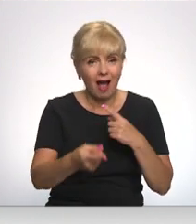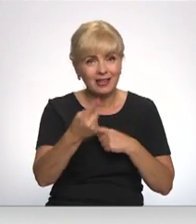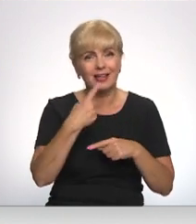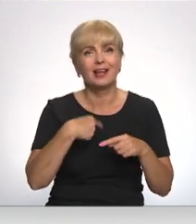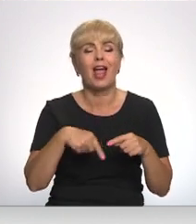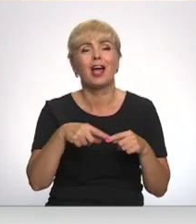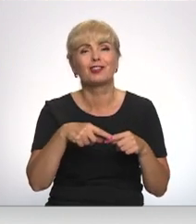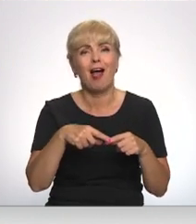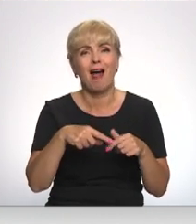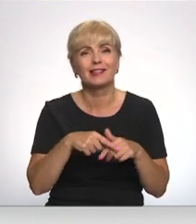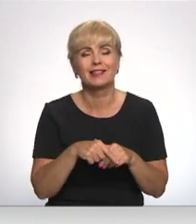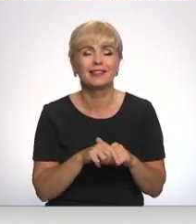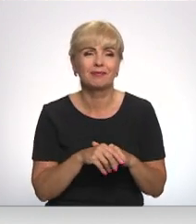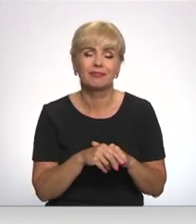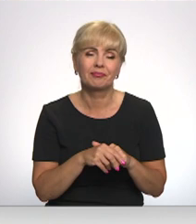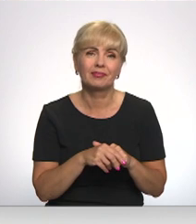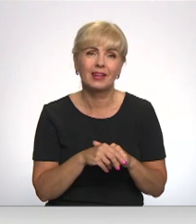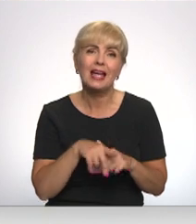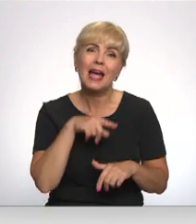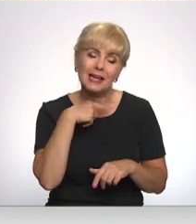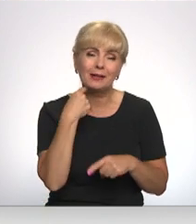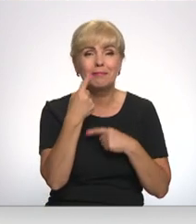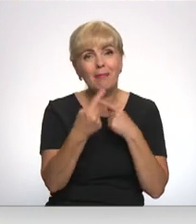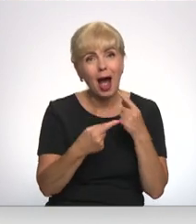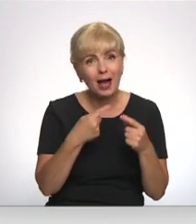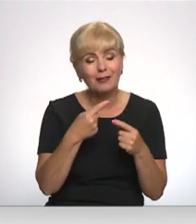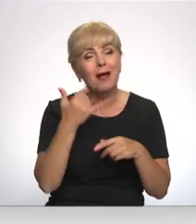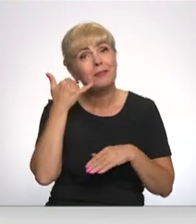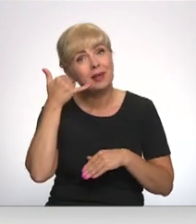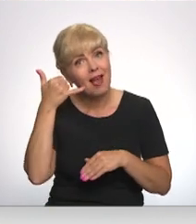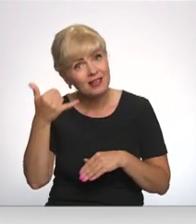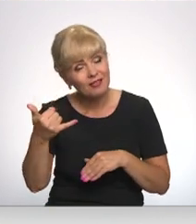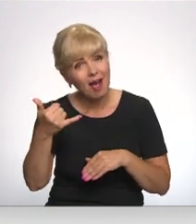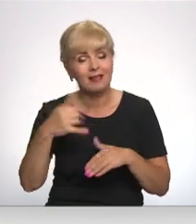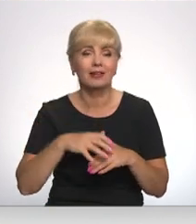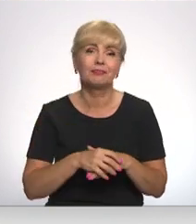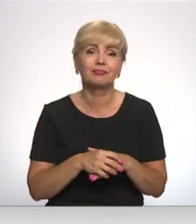atgriežas un grib parunāties, piezvana.